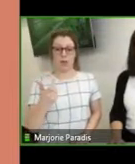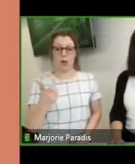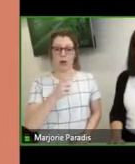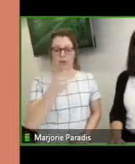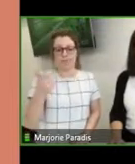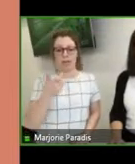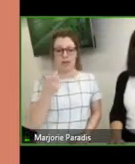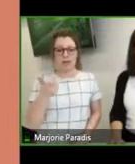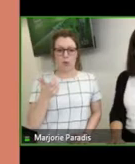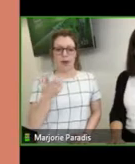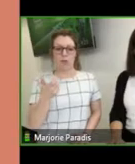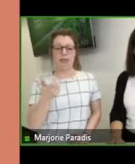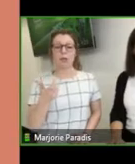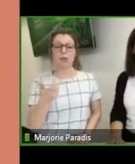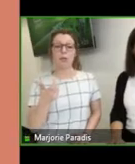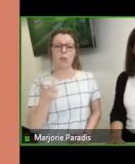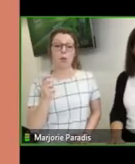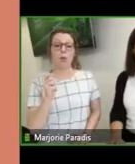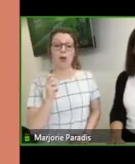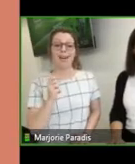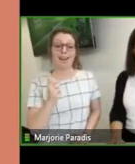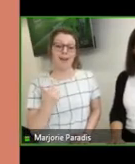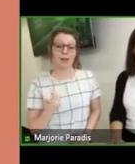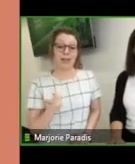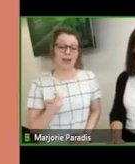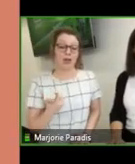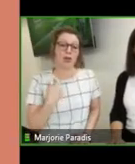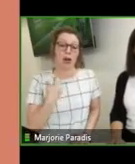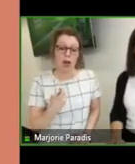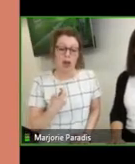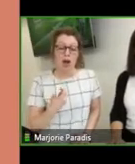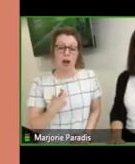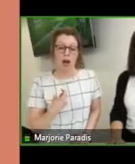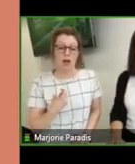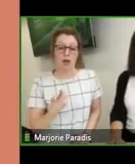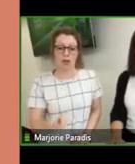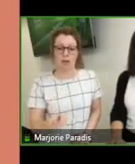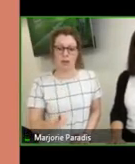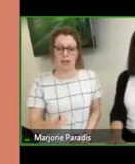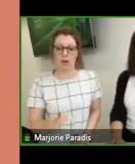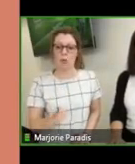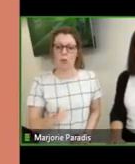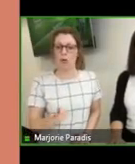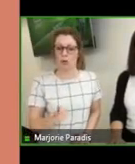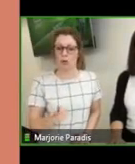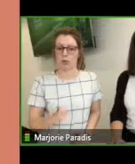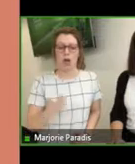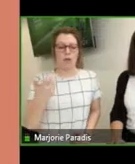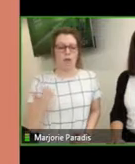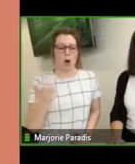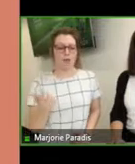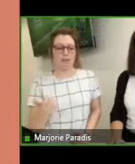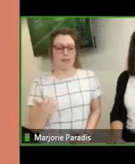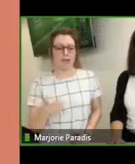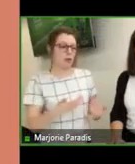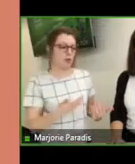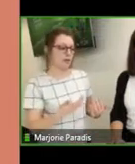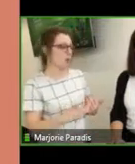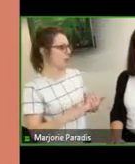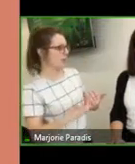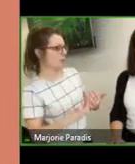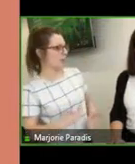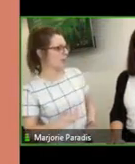finalement pour savoir se retrouver puis pour pouvoir évaluer la teneur d'une information ou d'un contenu. Bon, on s'entend, puis là,